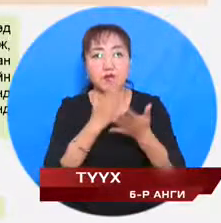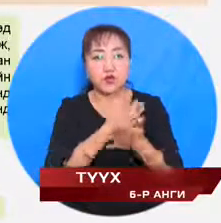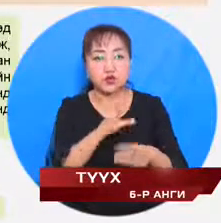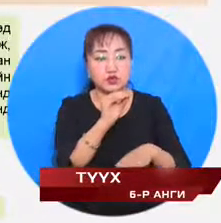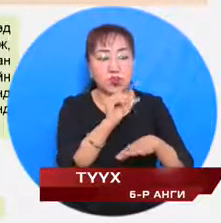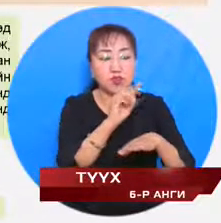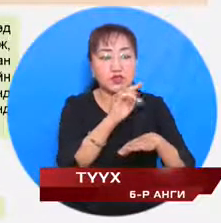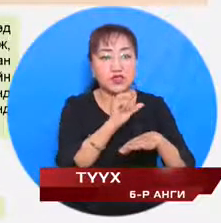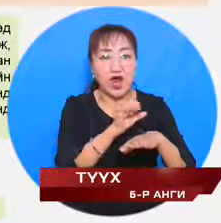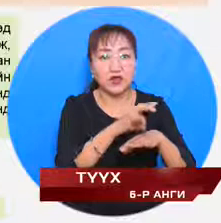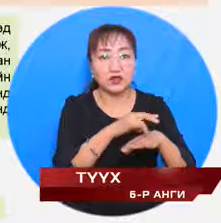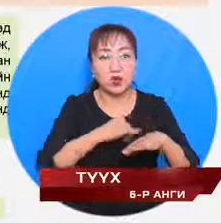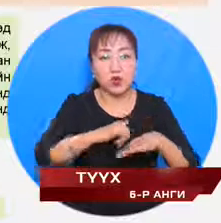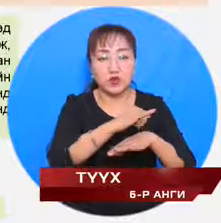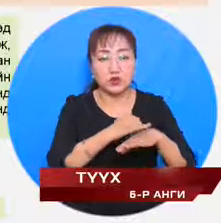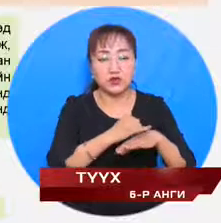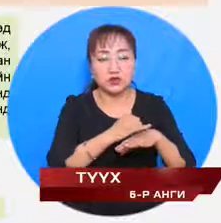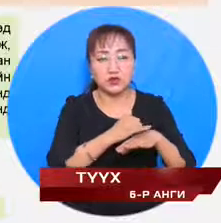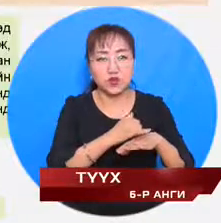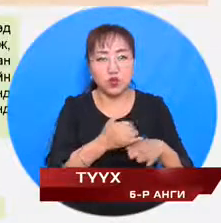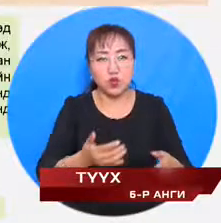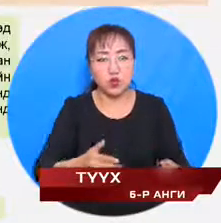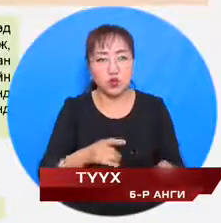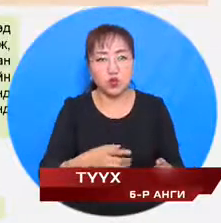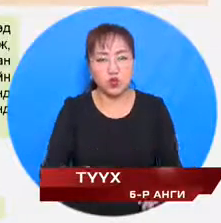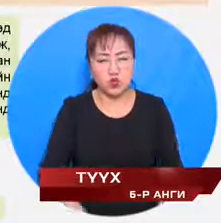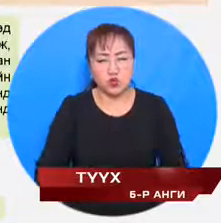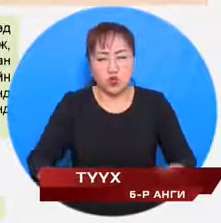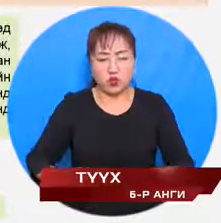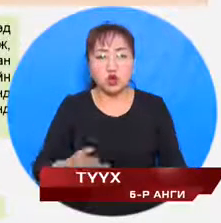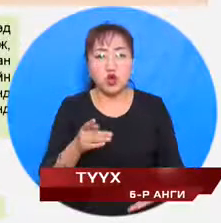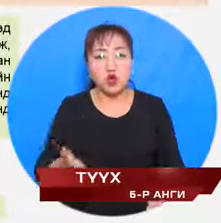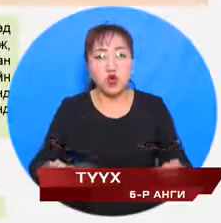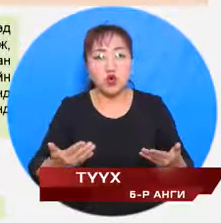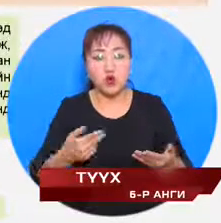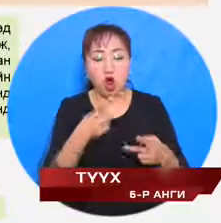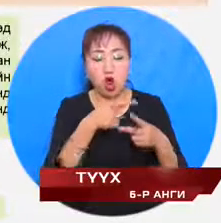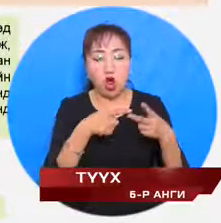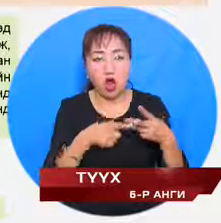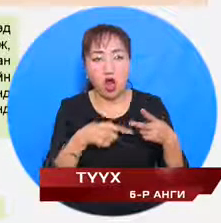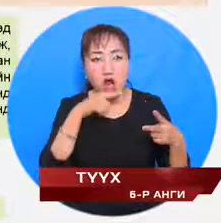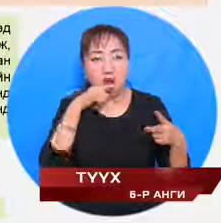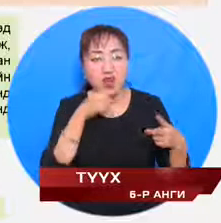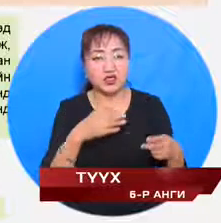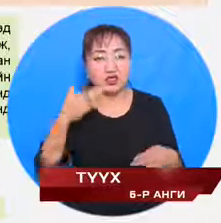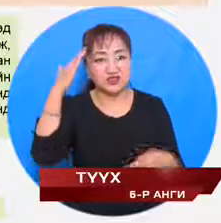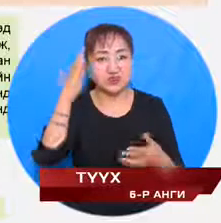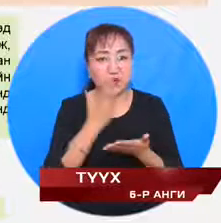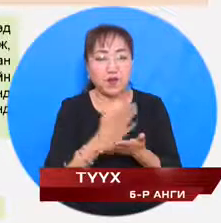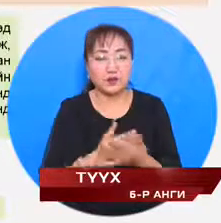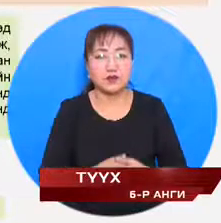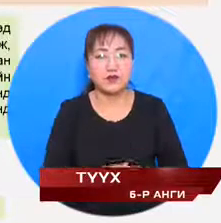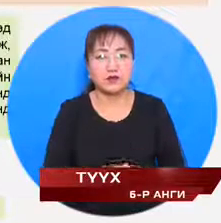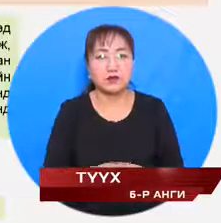хүнд хөнгөн гэсэн морин цэргээр буюу улсынхаа аюулгүй байдлыг хамгаалж байсан байна. За тухайн үед л Алтайн төргүүд